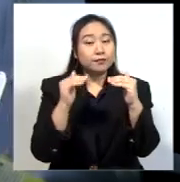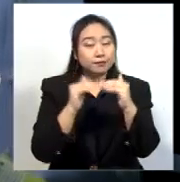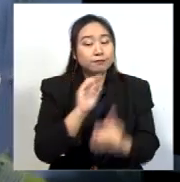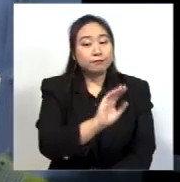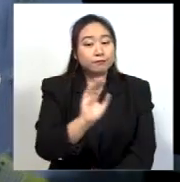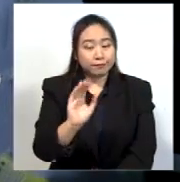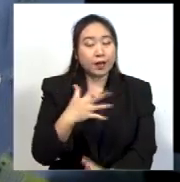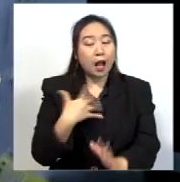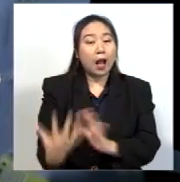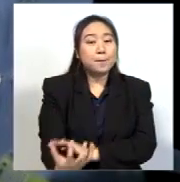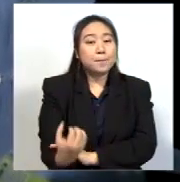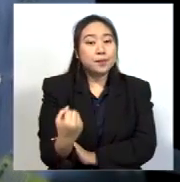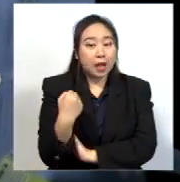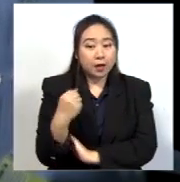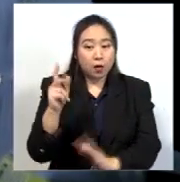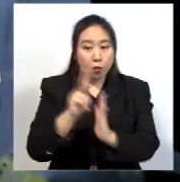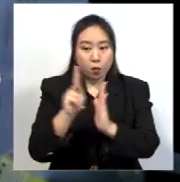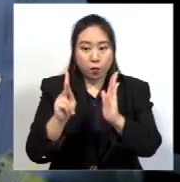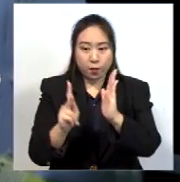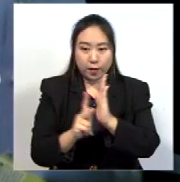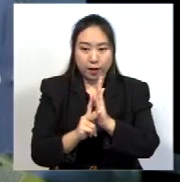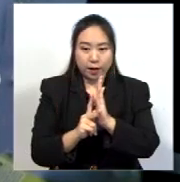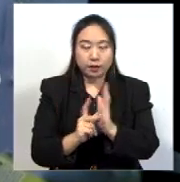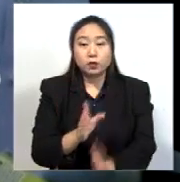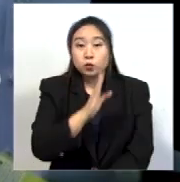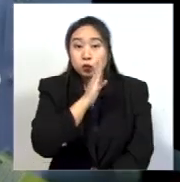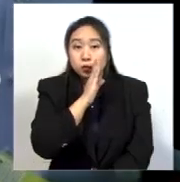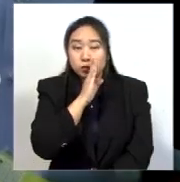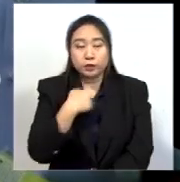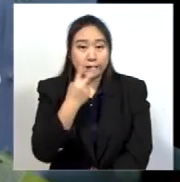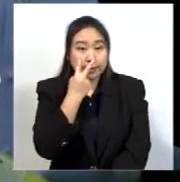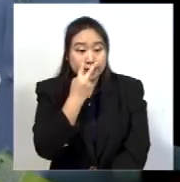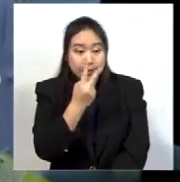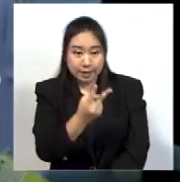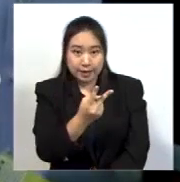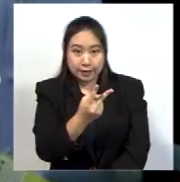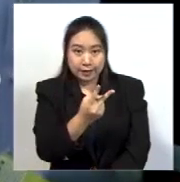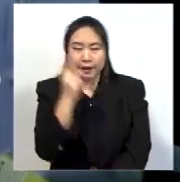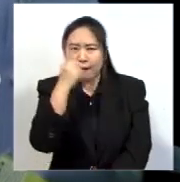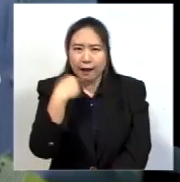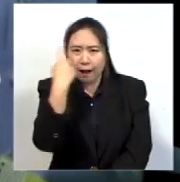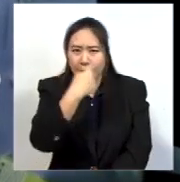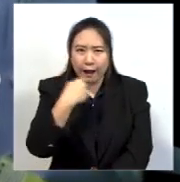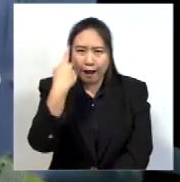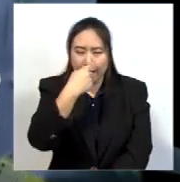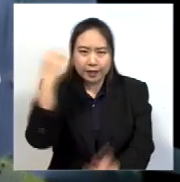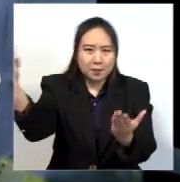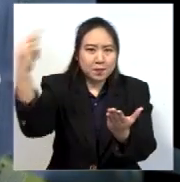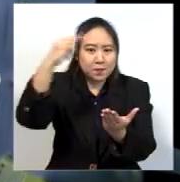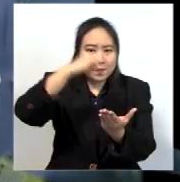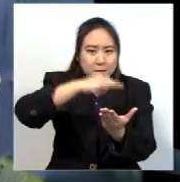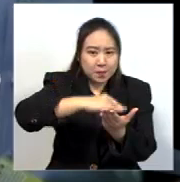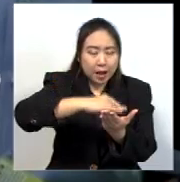ช้อำนาจตามกฎหมายเนี่ยถ้าเกิดเราเห็นว่ามีผู้โดยสารคนใดที่เดินทางเข้ามาในประเ